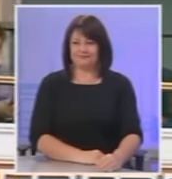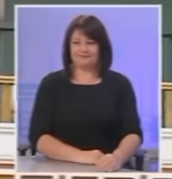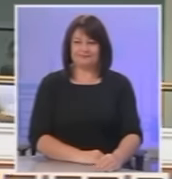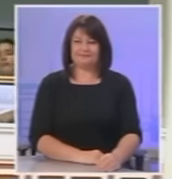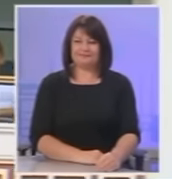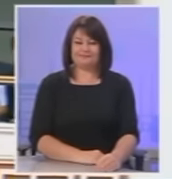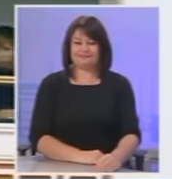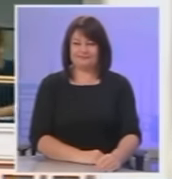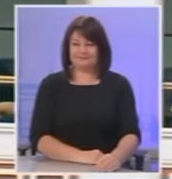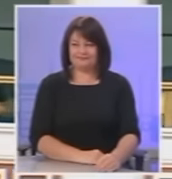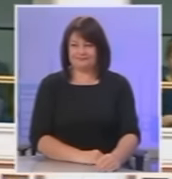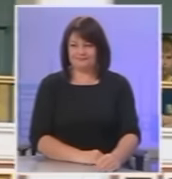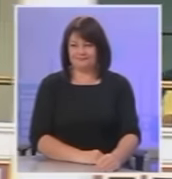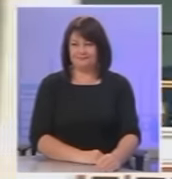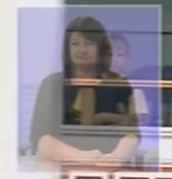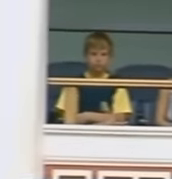λεπτά. Ο χρόνος σας.